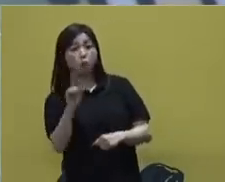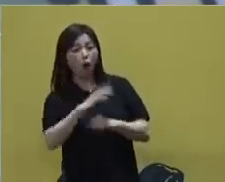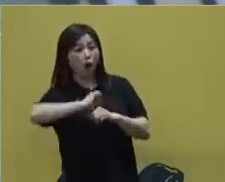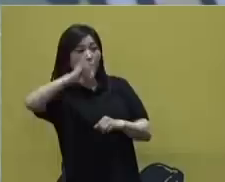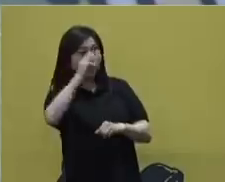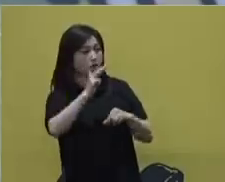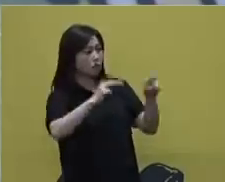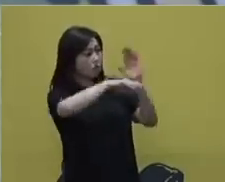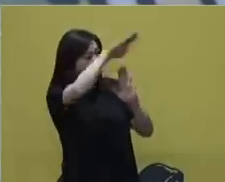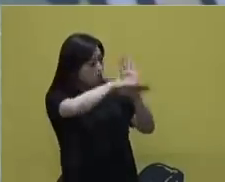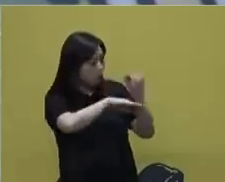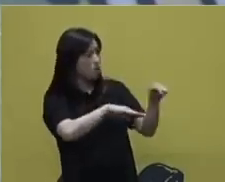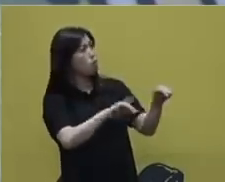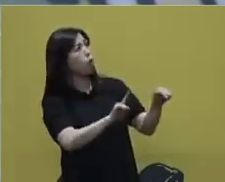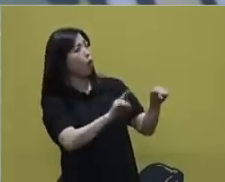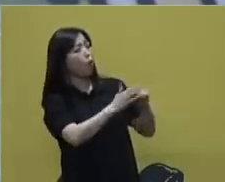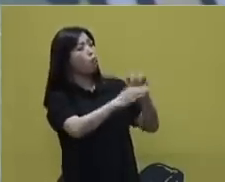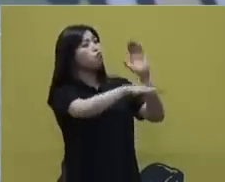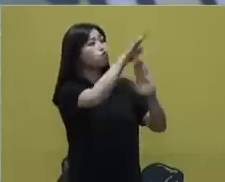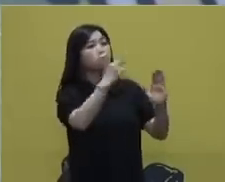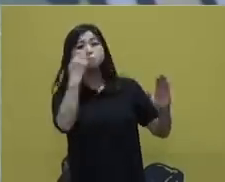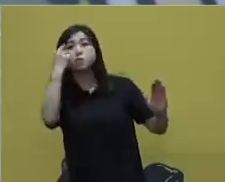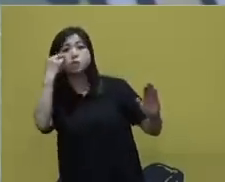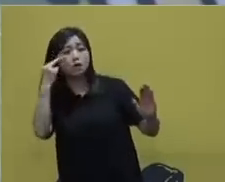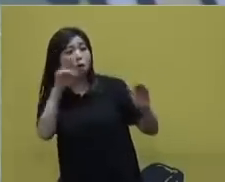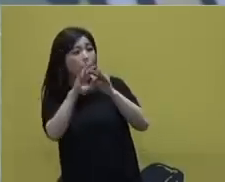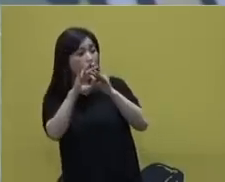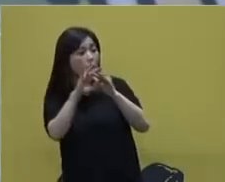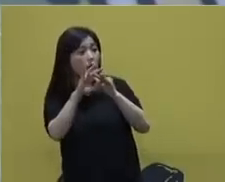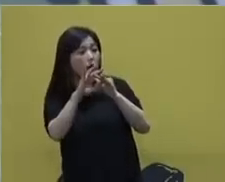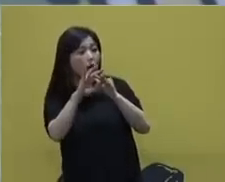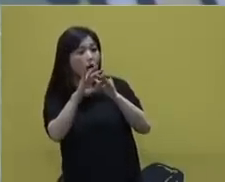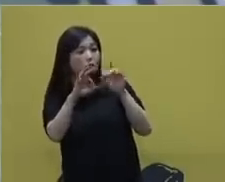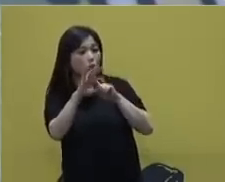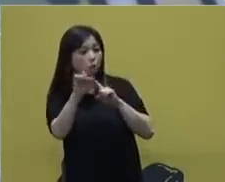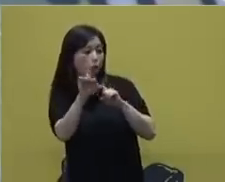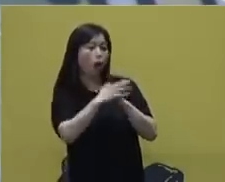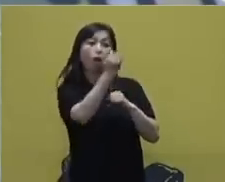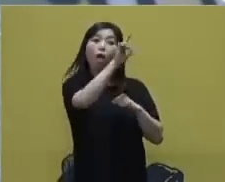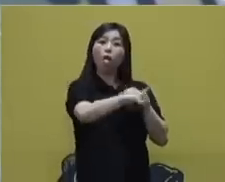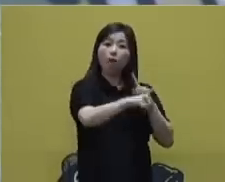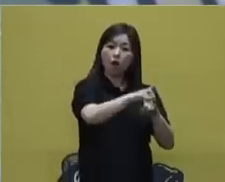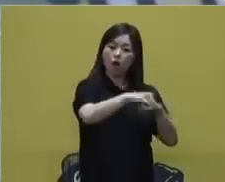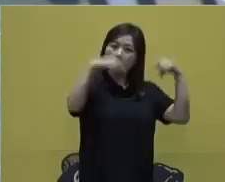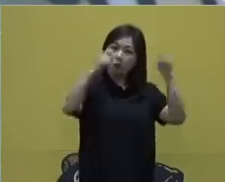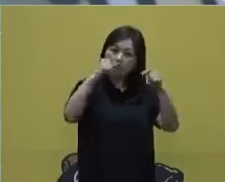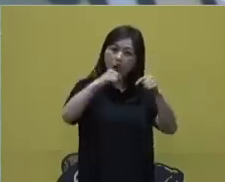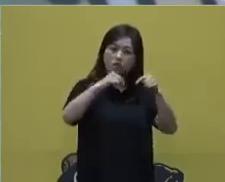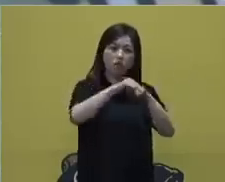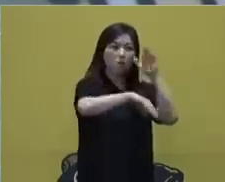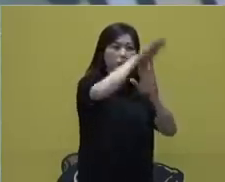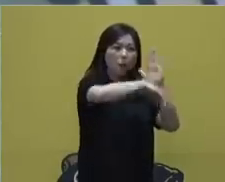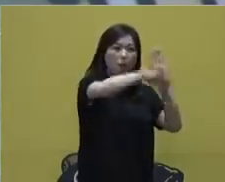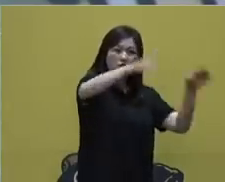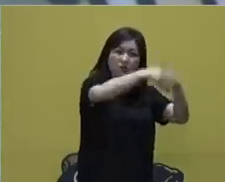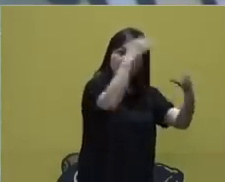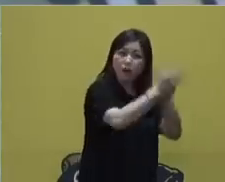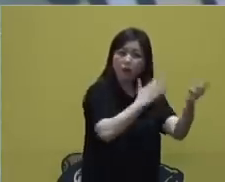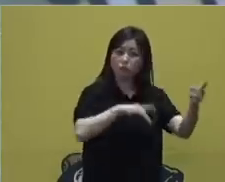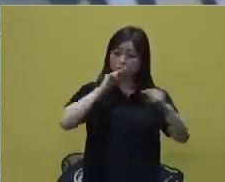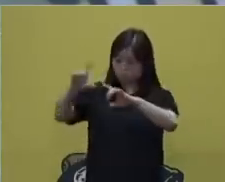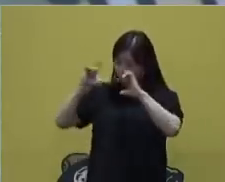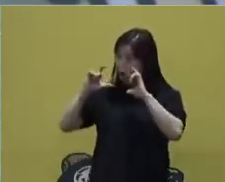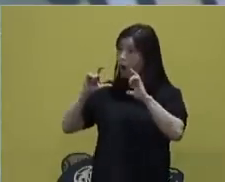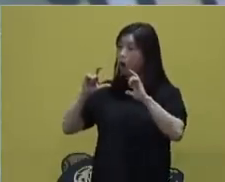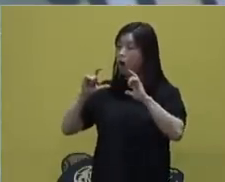갑자기 남북관계는 북미관계나 또는 그 저 이 비핵화 협상에 보다 먼저 가지 마세요라고 얘기한단 말이죠. 그럼 우리가 얘기해야